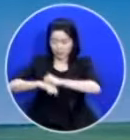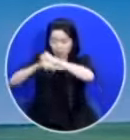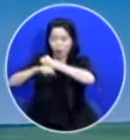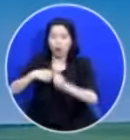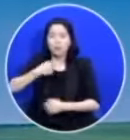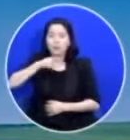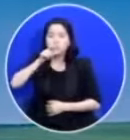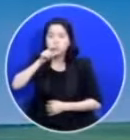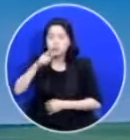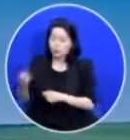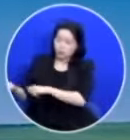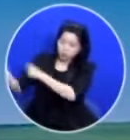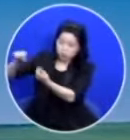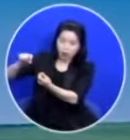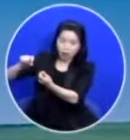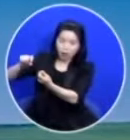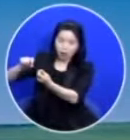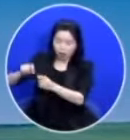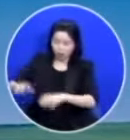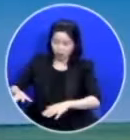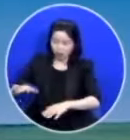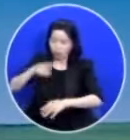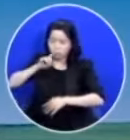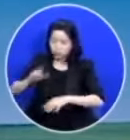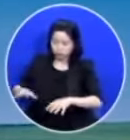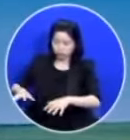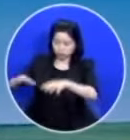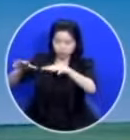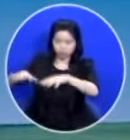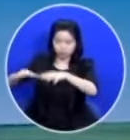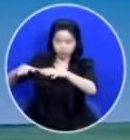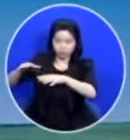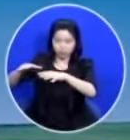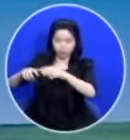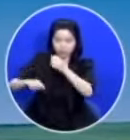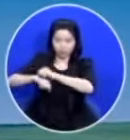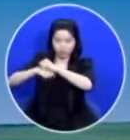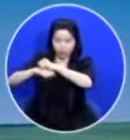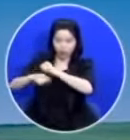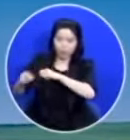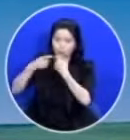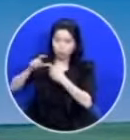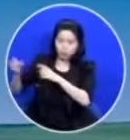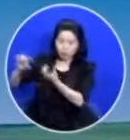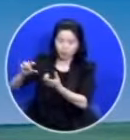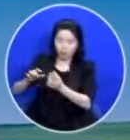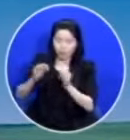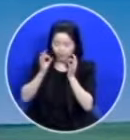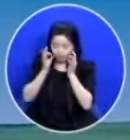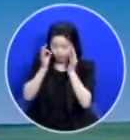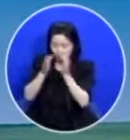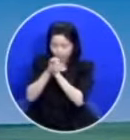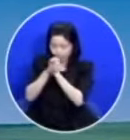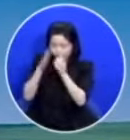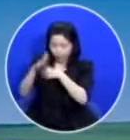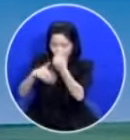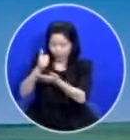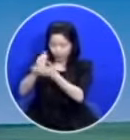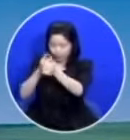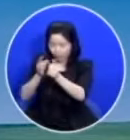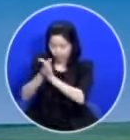갖다 부라 그랬습니다 헝거이 장작에 물을 적신 다음에 하나님께 간절히 기도했어요 그러자